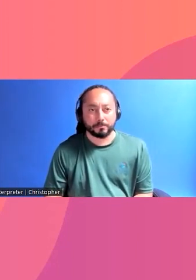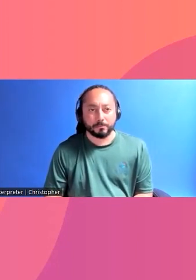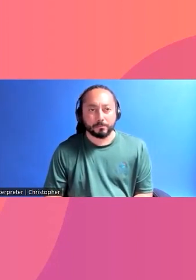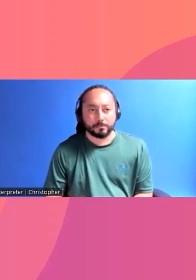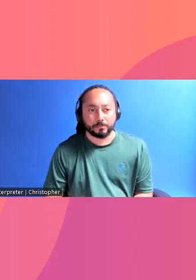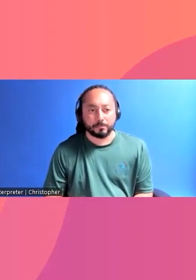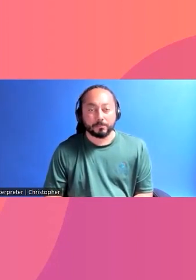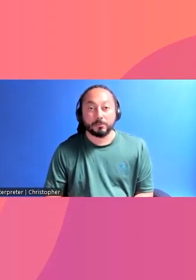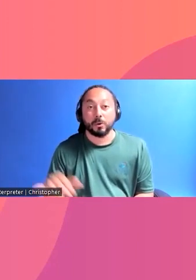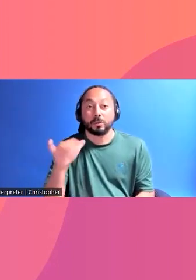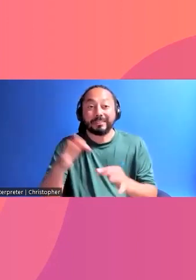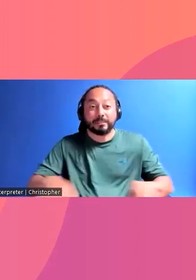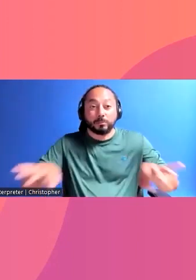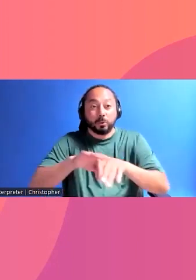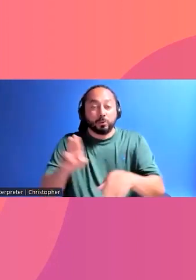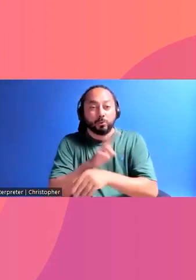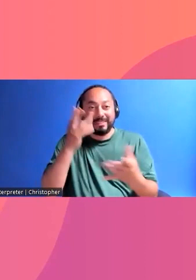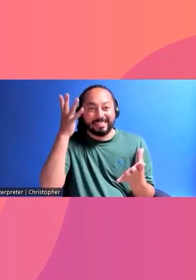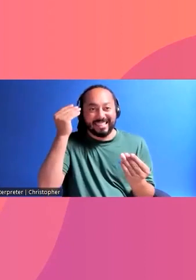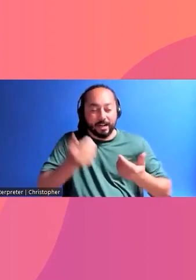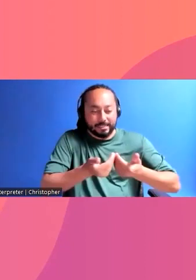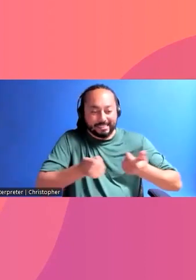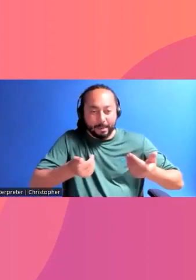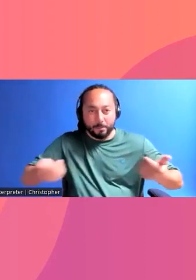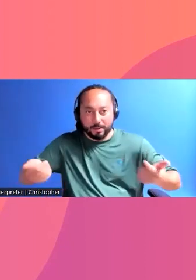Il est également important d'utiliser les données